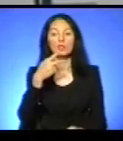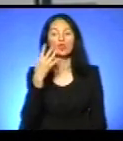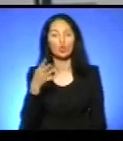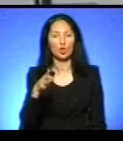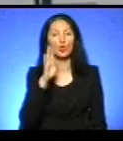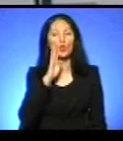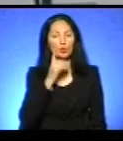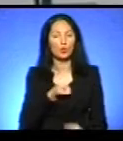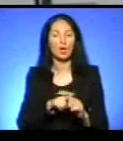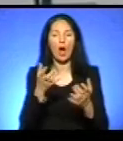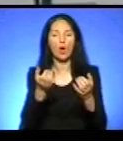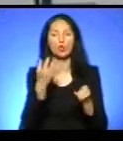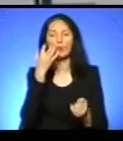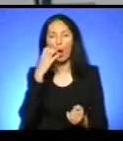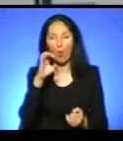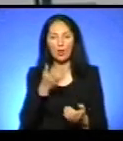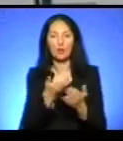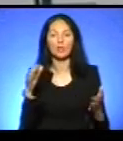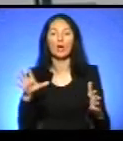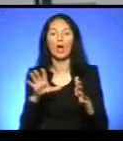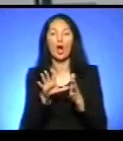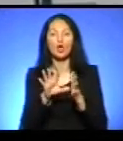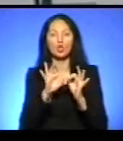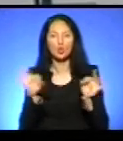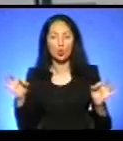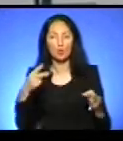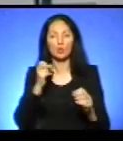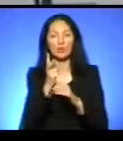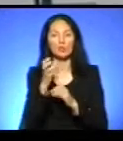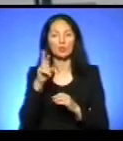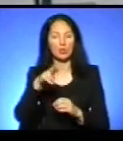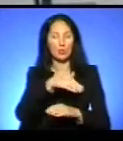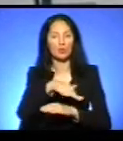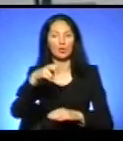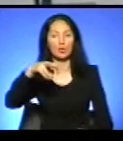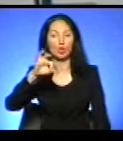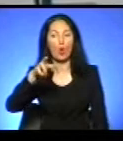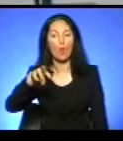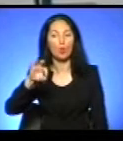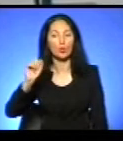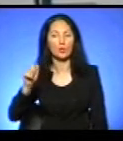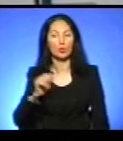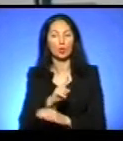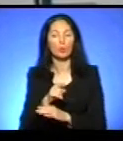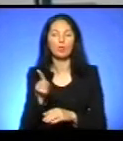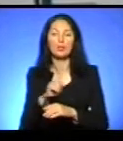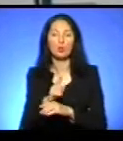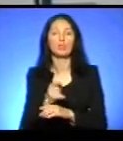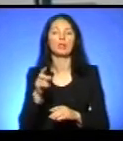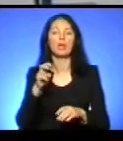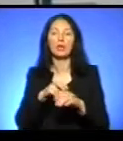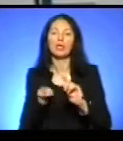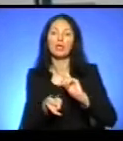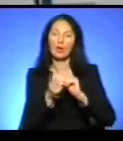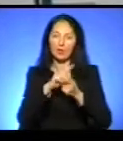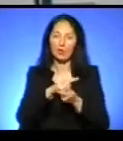34-річну жінку, яка отримала опіки від ураження струму 12 серпня на вулиці Ломоносова у Тернополі, тернопільські лікарі вивели із стану